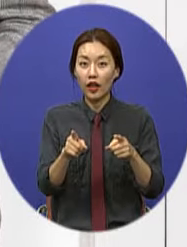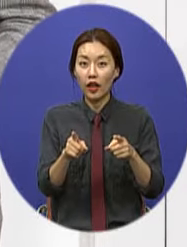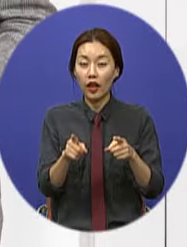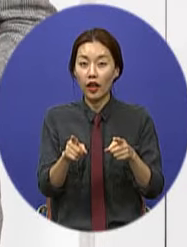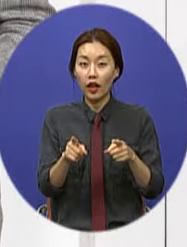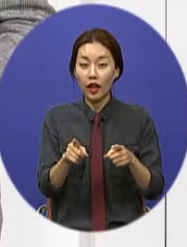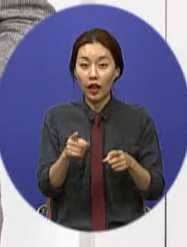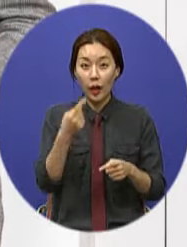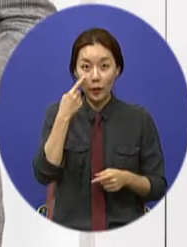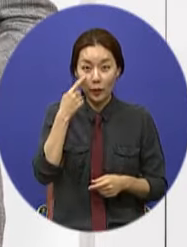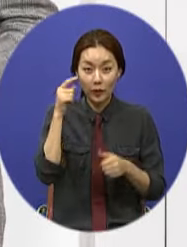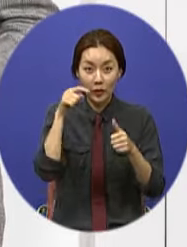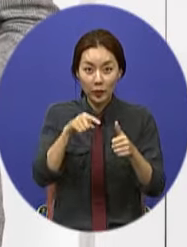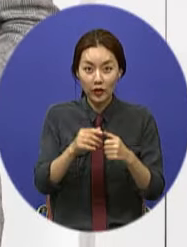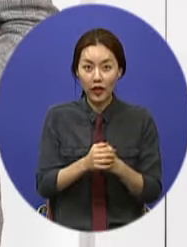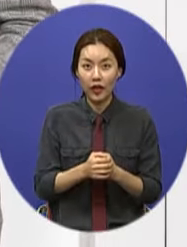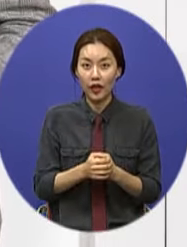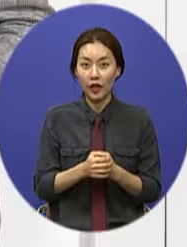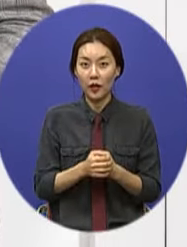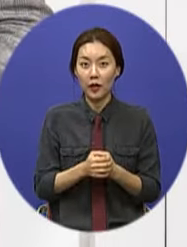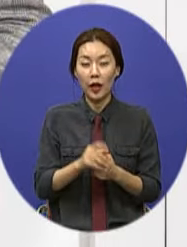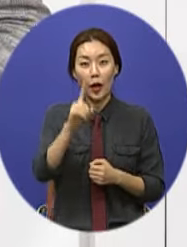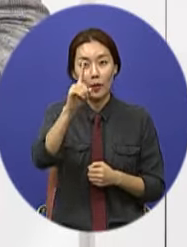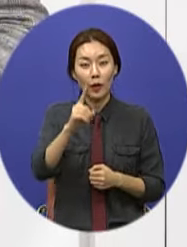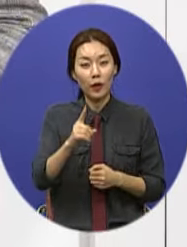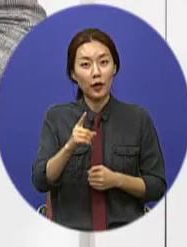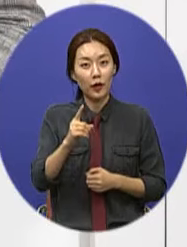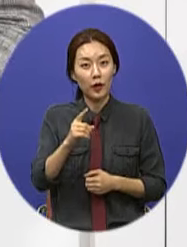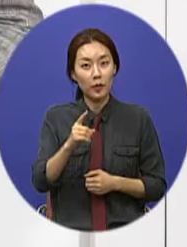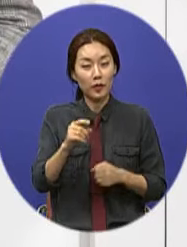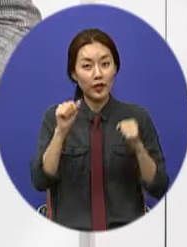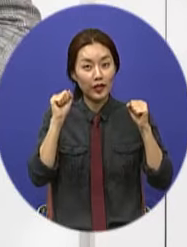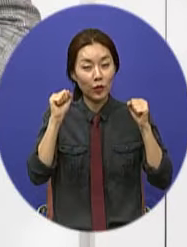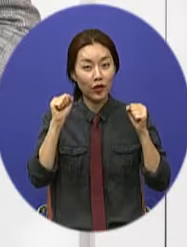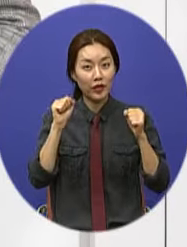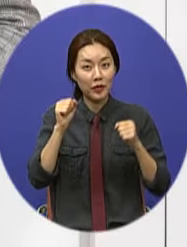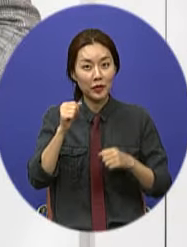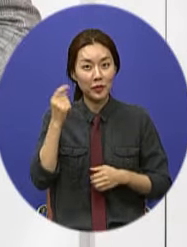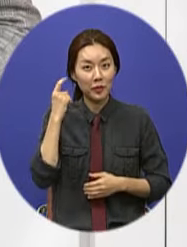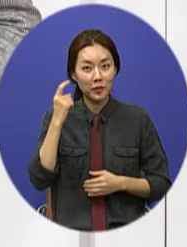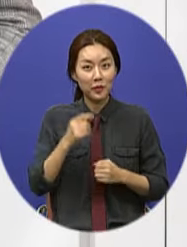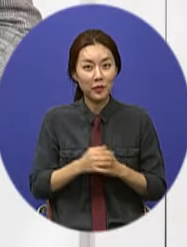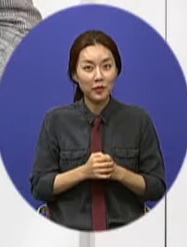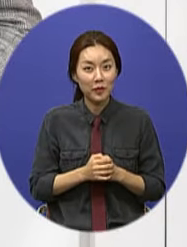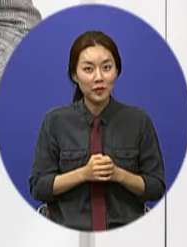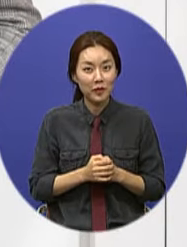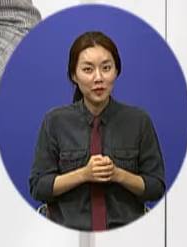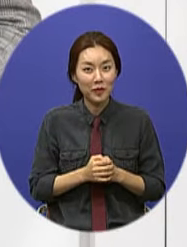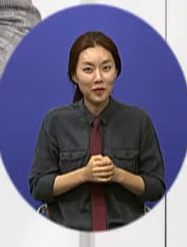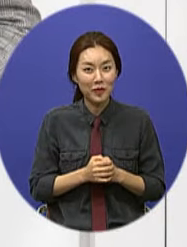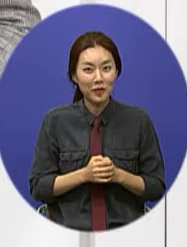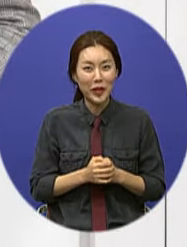해보라 볼까요? 예. 네네. 아, 한번 들려주세요.